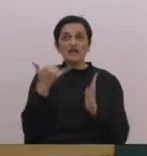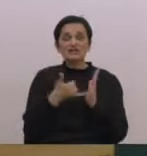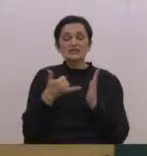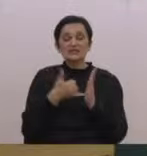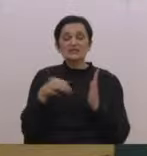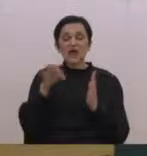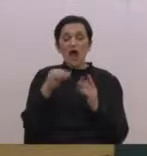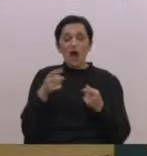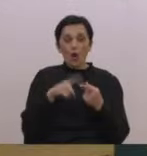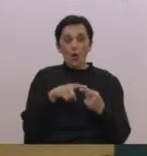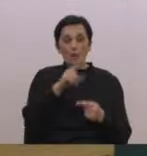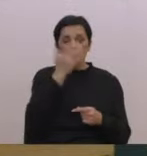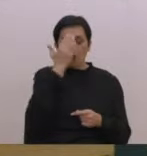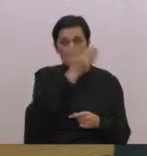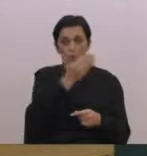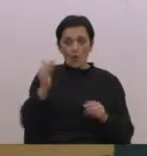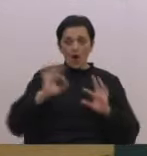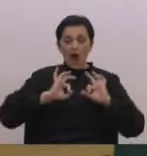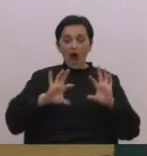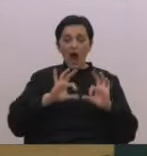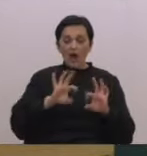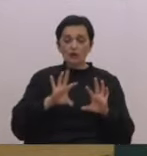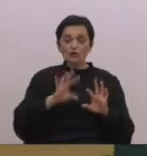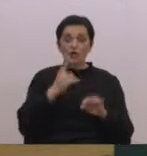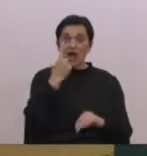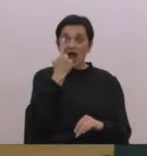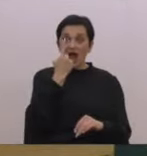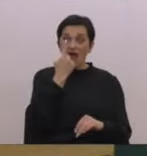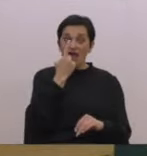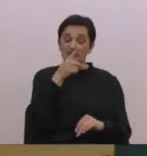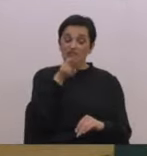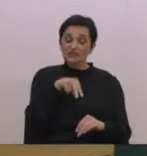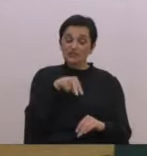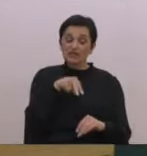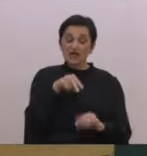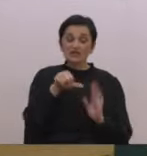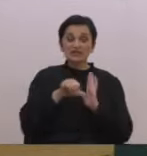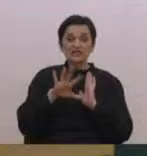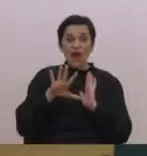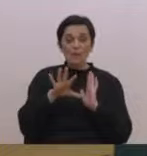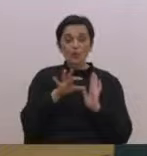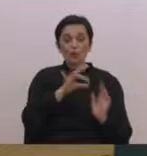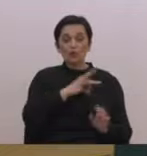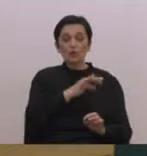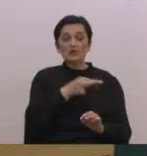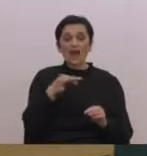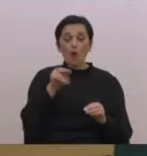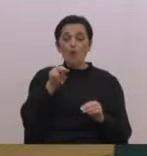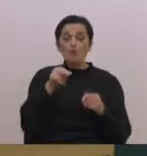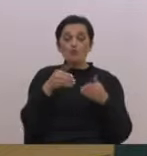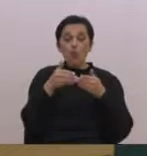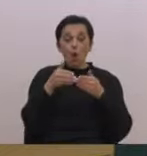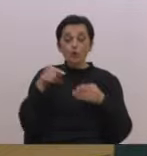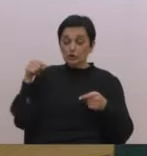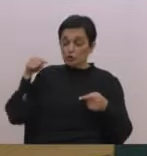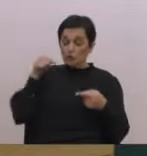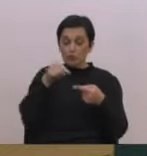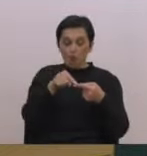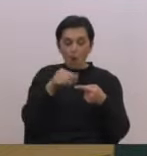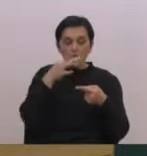დაკავშირებით აუხსენით მოსახლეობას ღირს თუ არა 1 ლარი და 65 თეთრი ფოთის პორტამდე მე რა ხდება რა